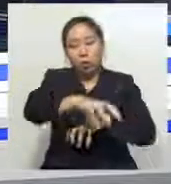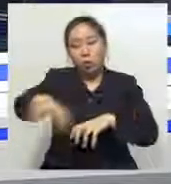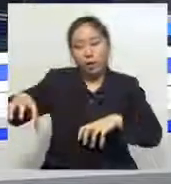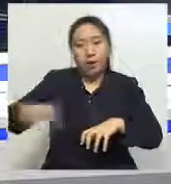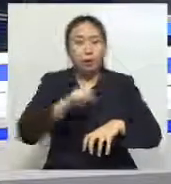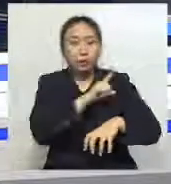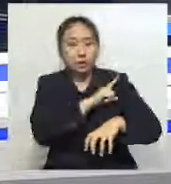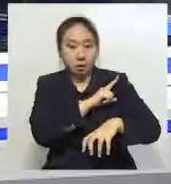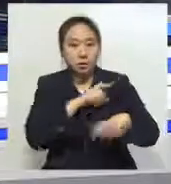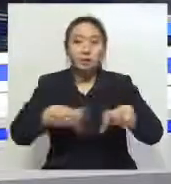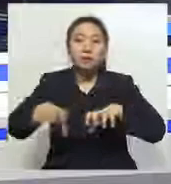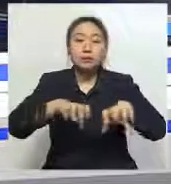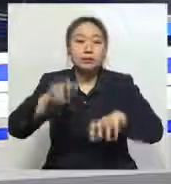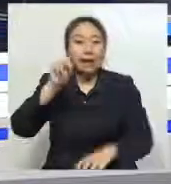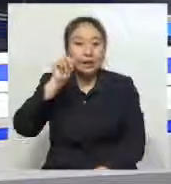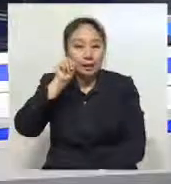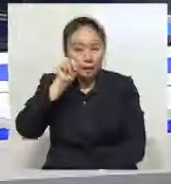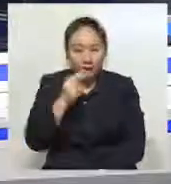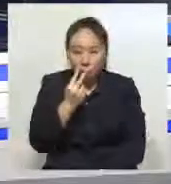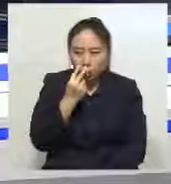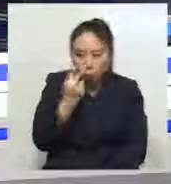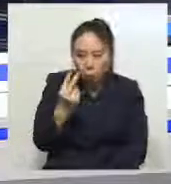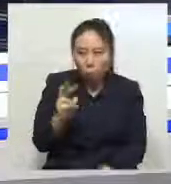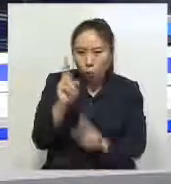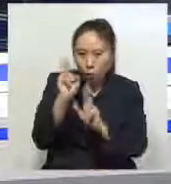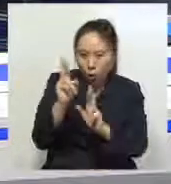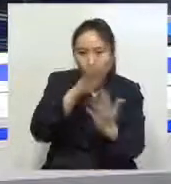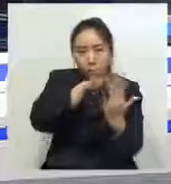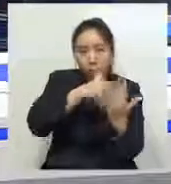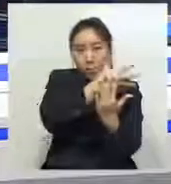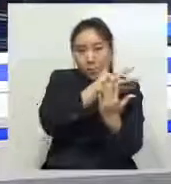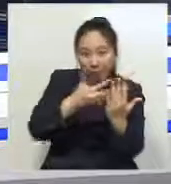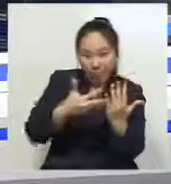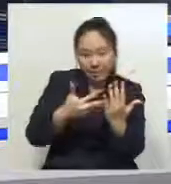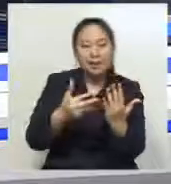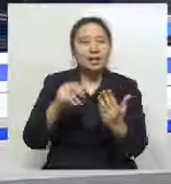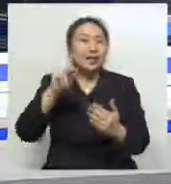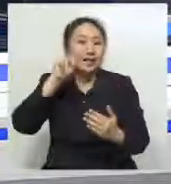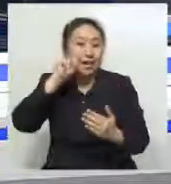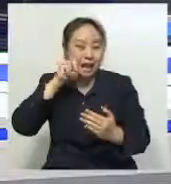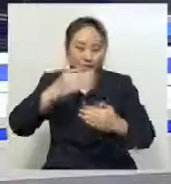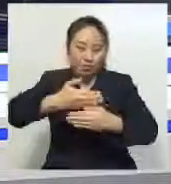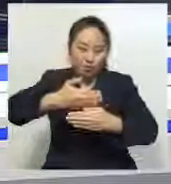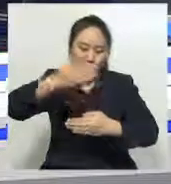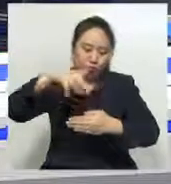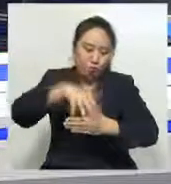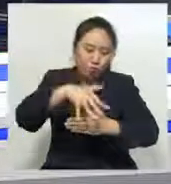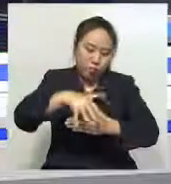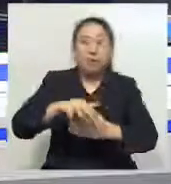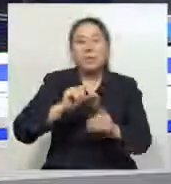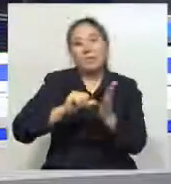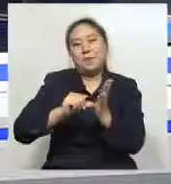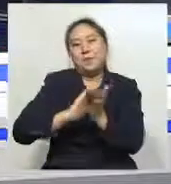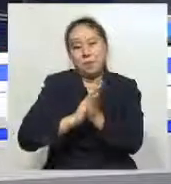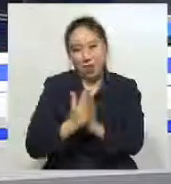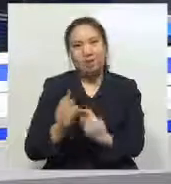ข้องโดยเฉพาะเรื่องของการบริหารจัดการน้ำต้องเฝ้าระวังแล้วก็มีการปรับแผนเรื่องของการพร่องน้ำและการระบายน้ำในพื้นที่ต่างๆตอนนี้ค่ะ